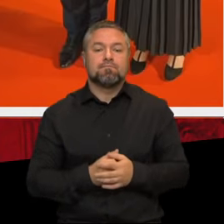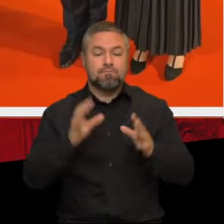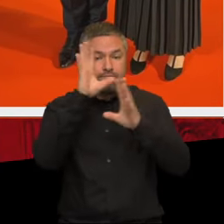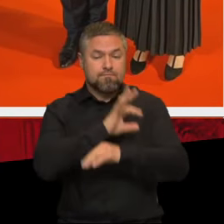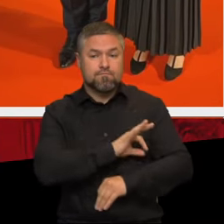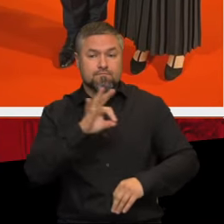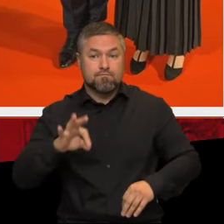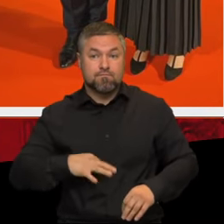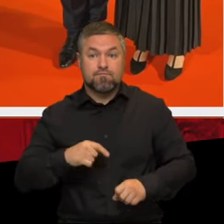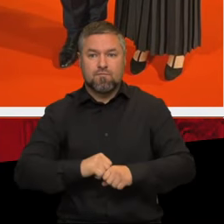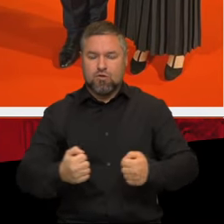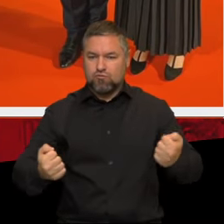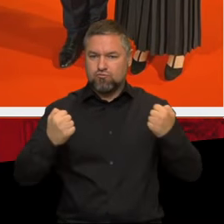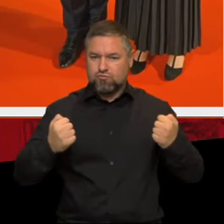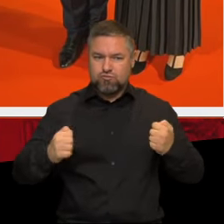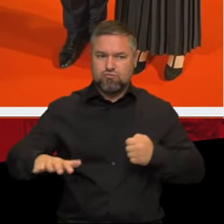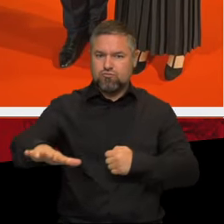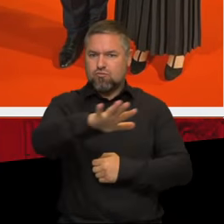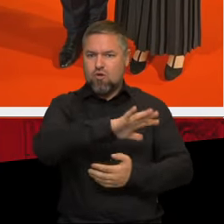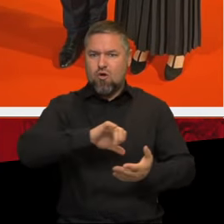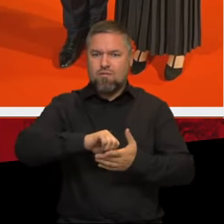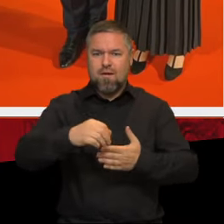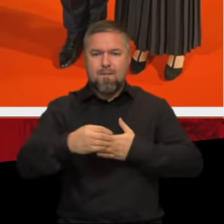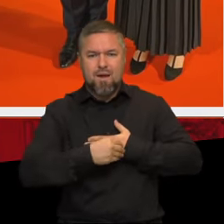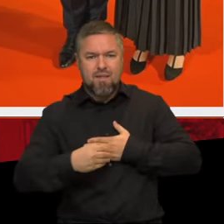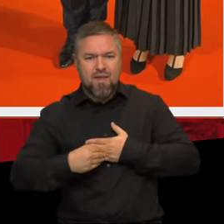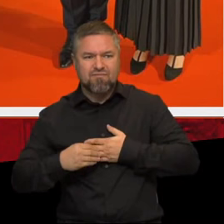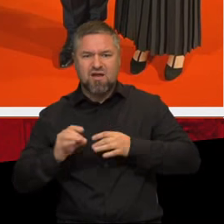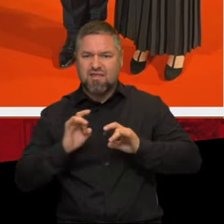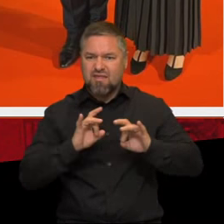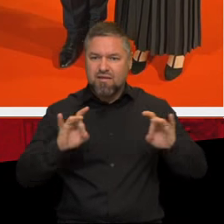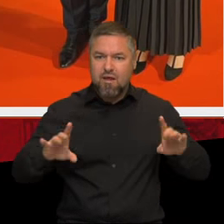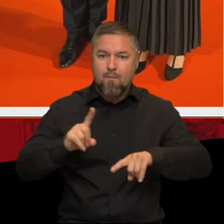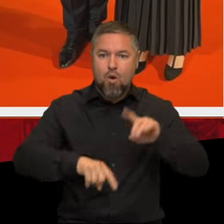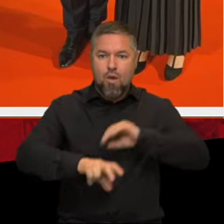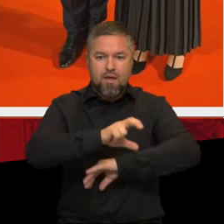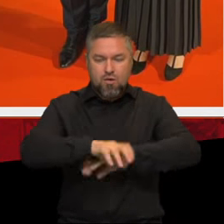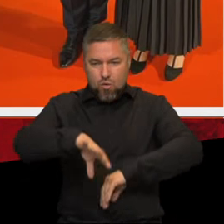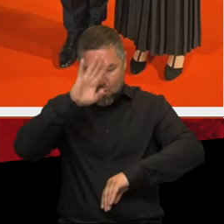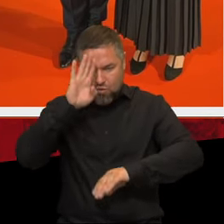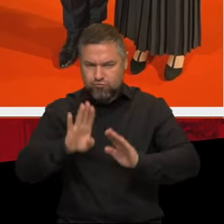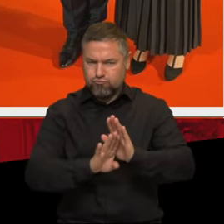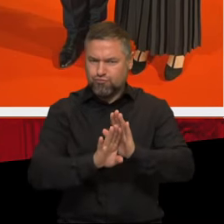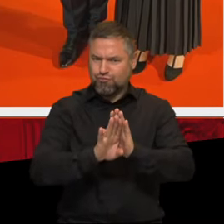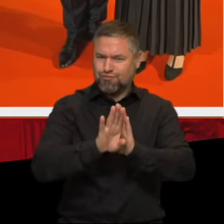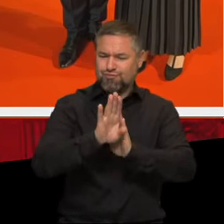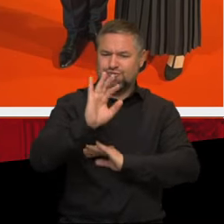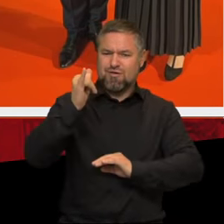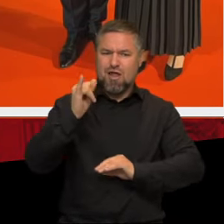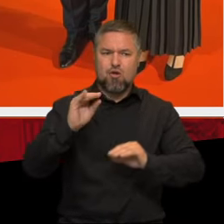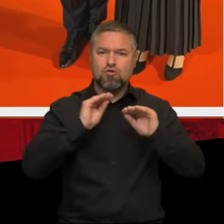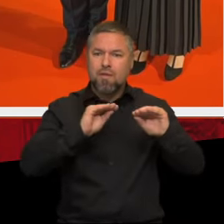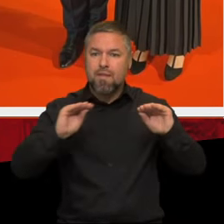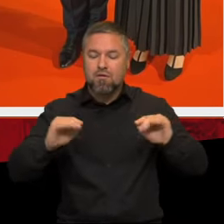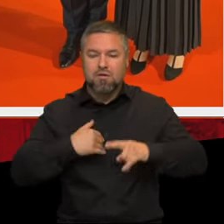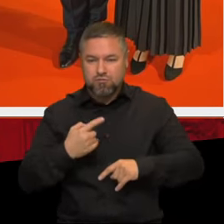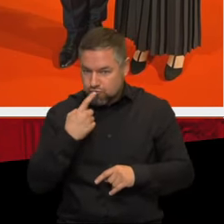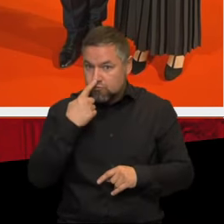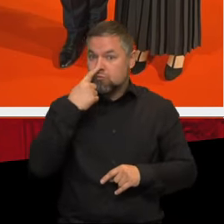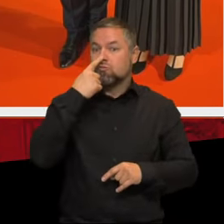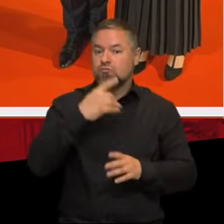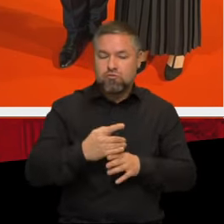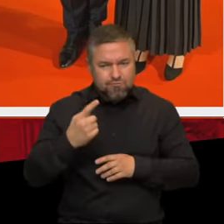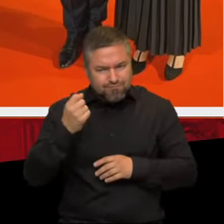Szanowni Państwo, stając się coraz silniejszym ośrodkiem badawczo-dydaktycznym, Politechnika Łódzka stale doskonali jakość kształcenia. Jestem dumny,